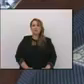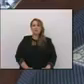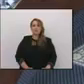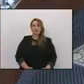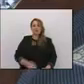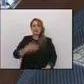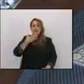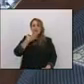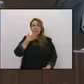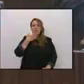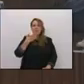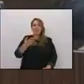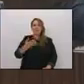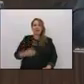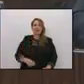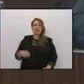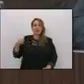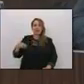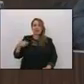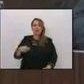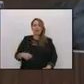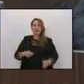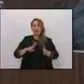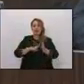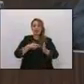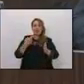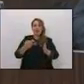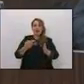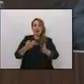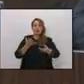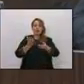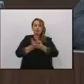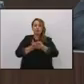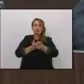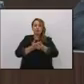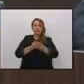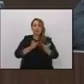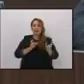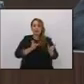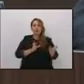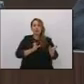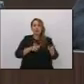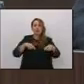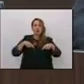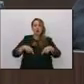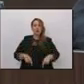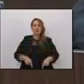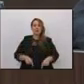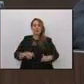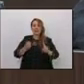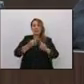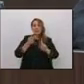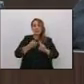شكرا سيد الرئيس. مرة أخرى حقيقة هو ملف متابع من طرف الوزارة بدقة،